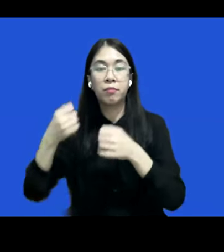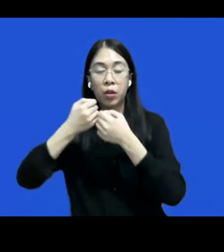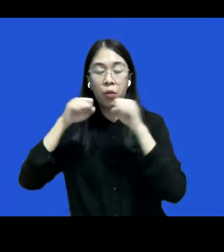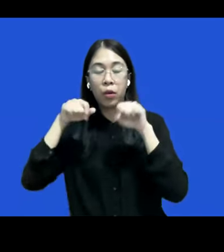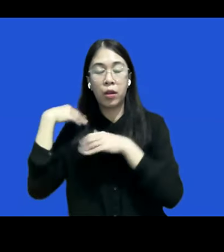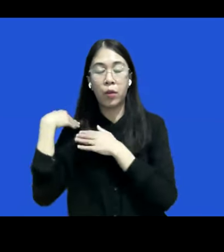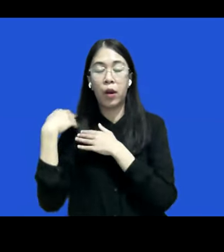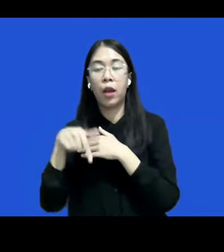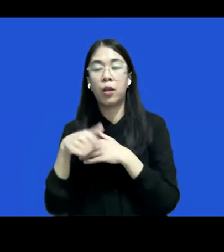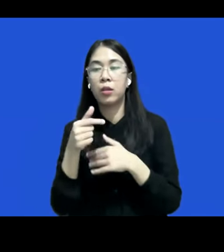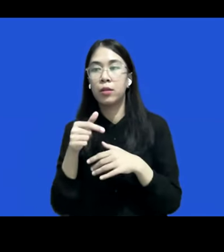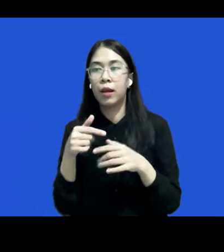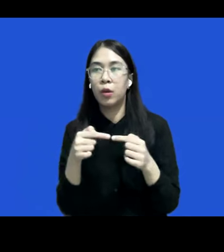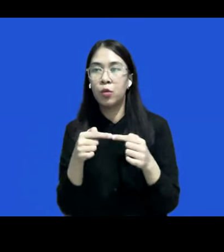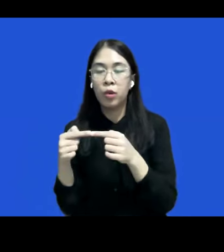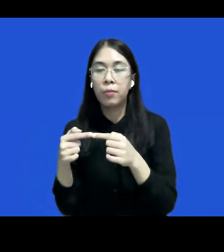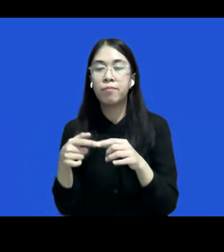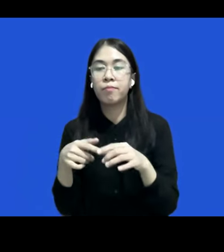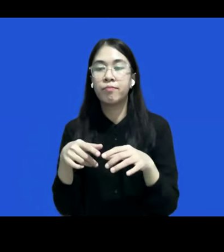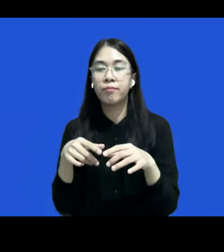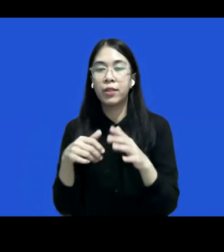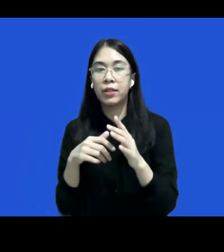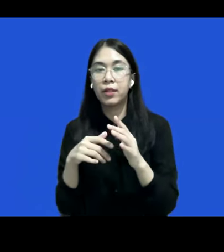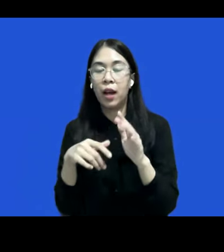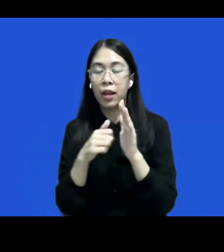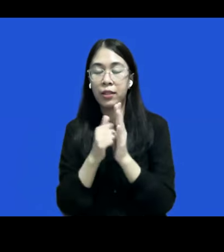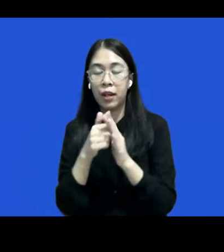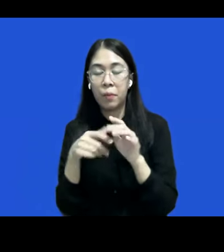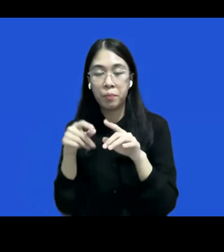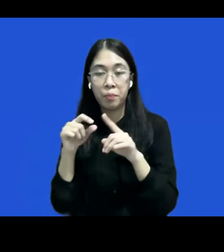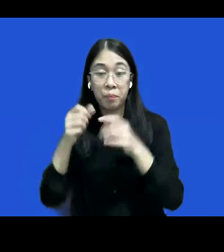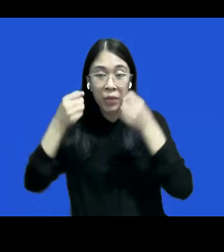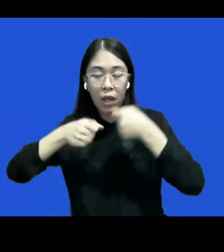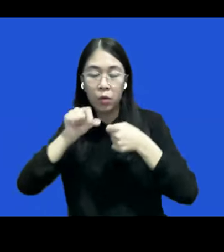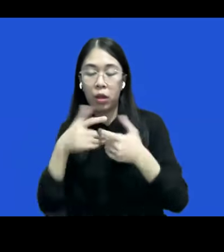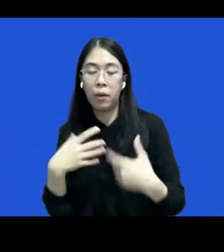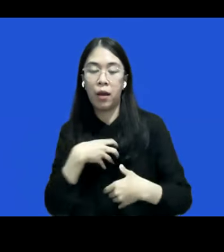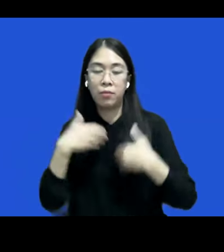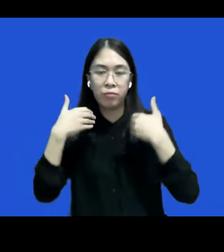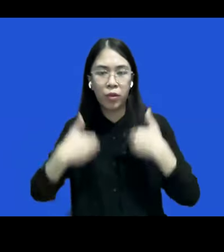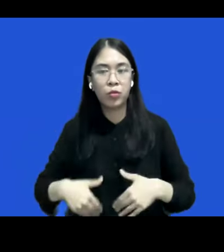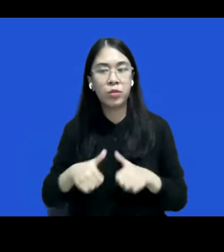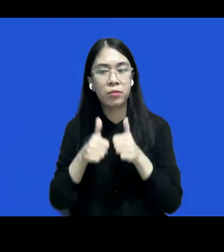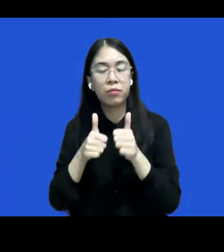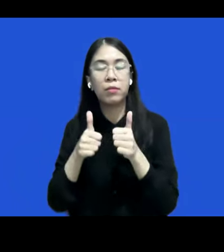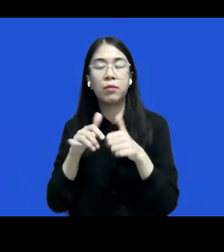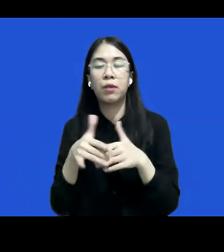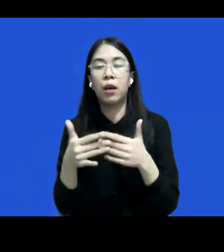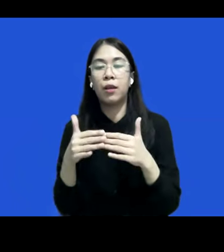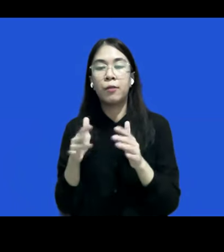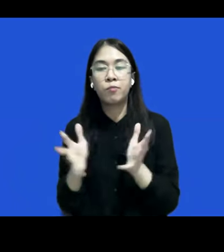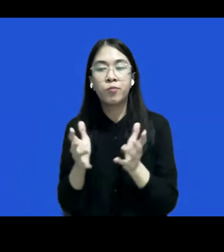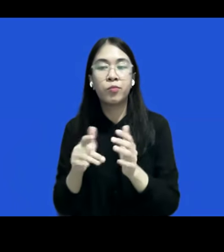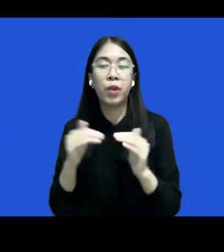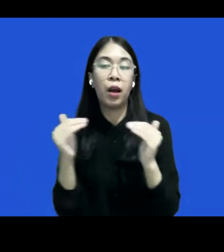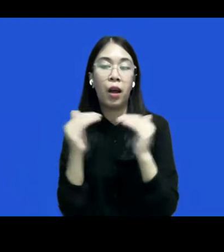acara pidana yang seharusnya mengedepankan perlindungan hak asasi manusia, mendorong peradilan yang adil, dan memiliki perspektif hak